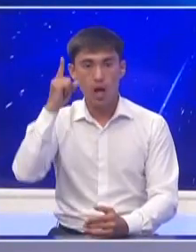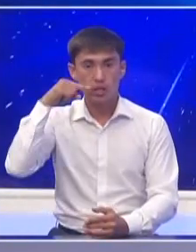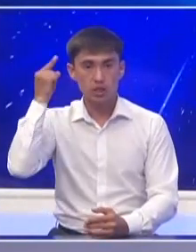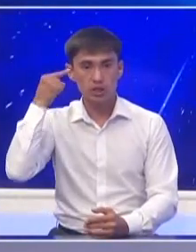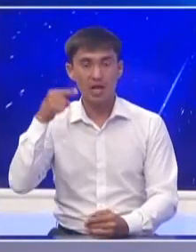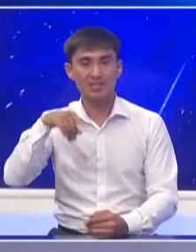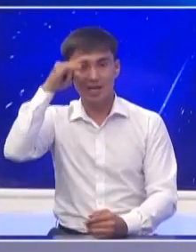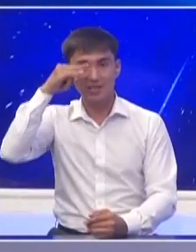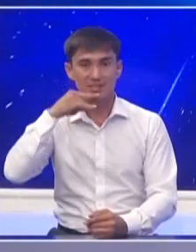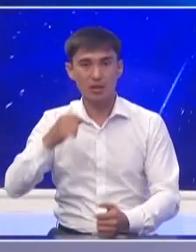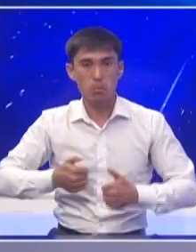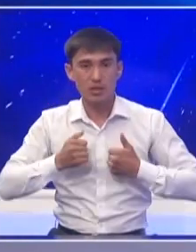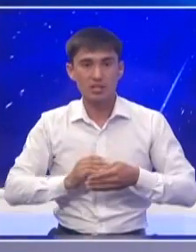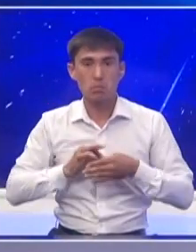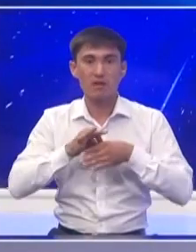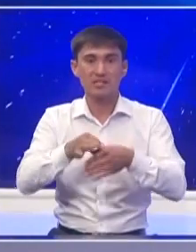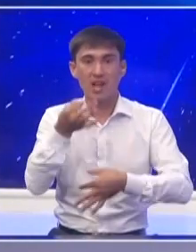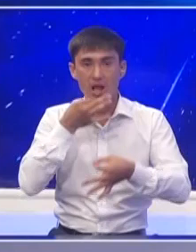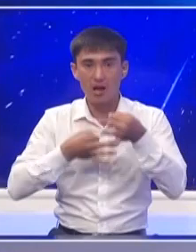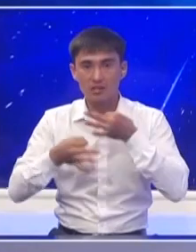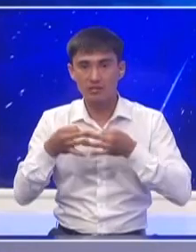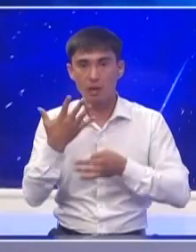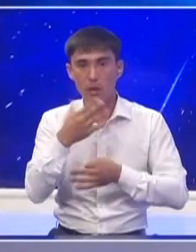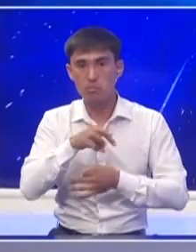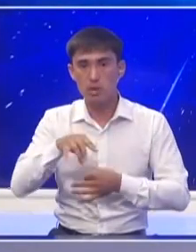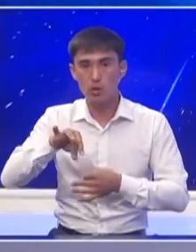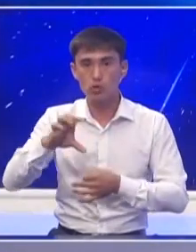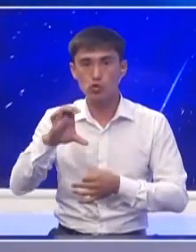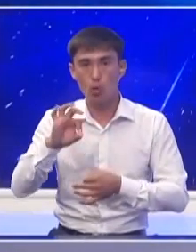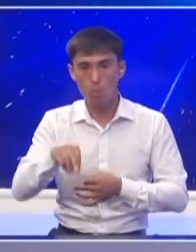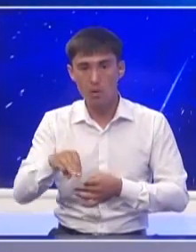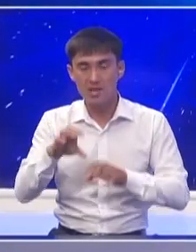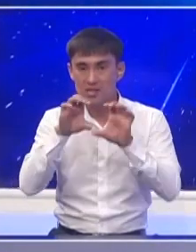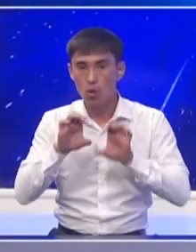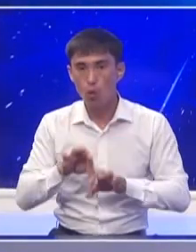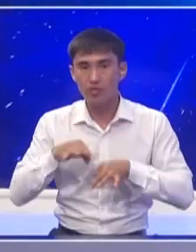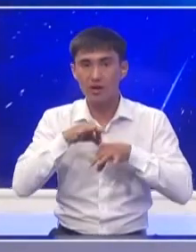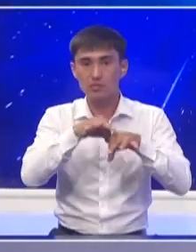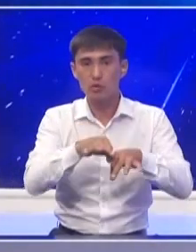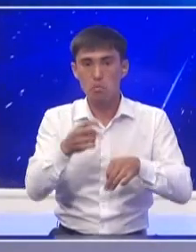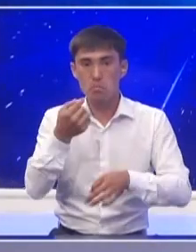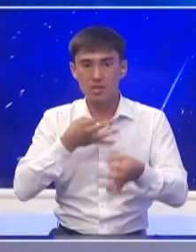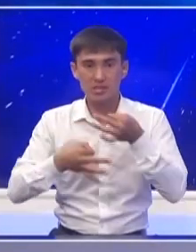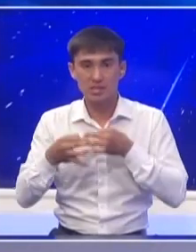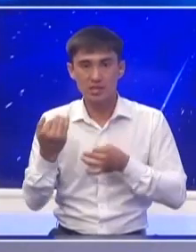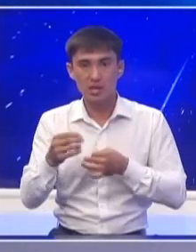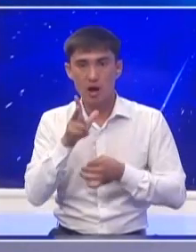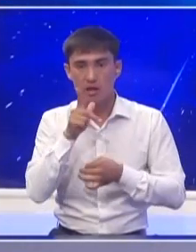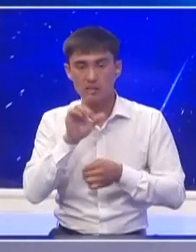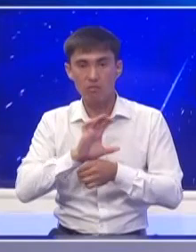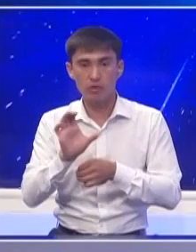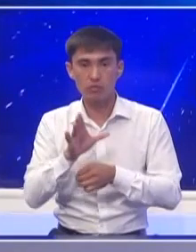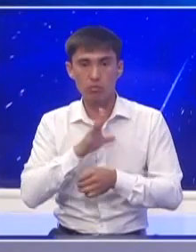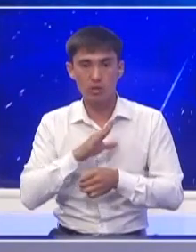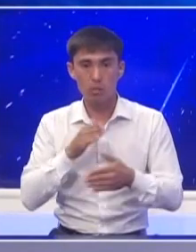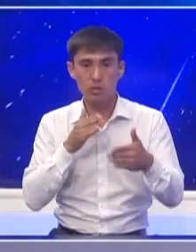Кыргызстан из Казахстана пытались провести лекарственные средства на 5 миллионов сомов. Незаконная транспортировка медицинских препаратов корейского производства